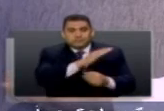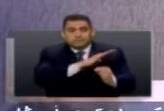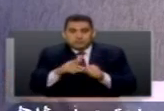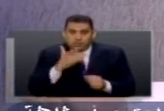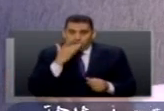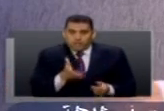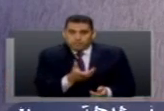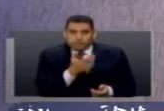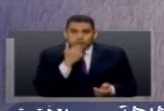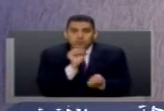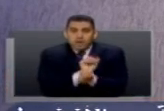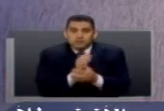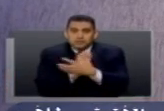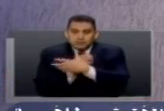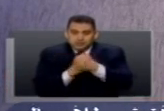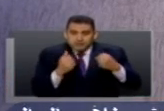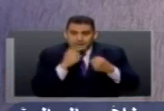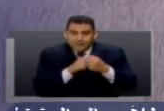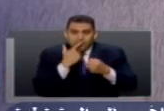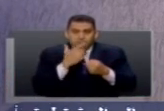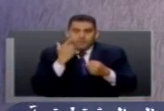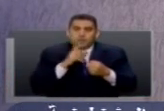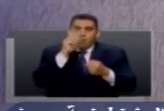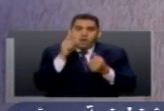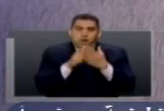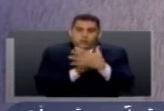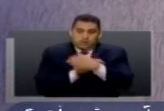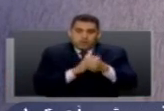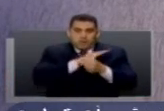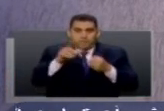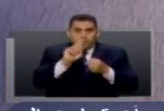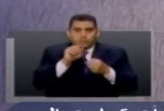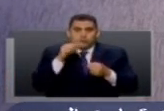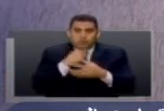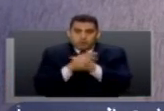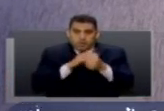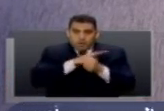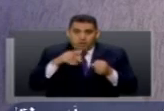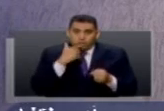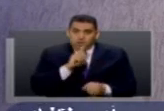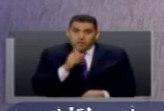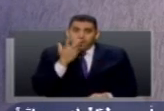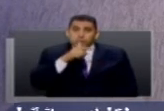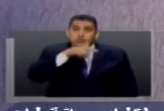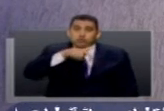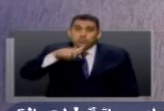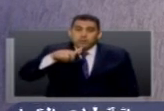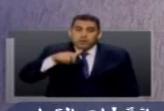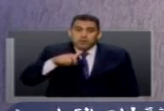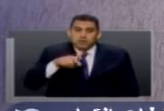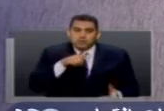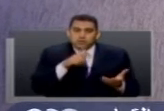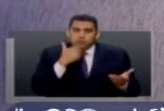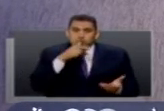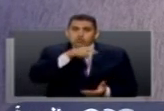انه غير حقيقي فتبقى مساله الشعور احيانا الانساني انه يعني 600 اي نعم هؤلاء